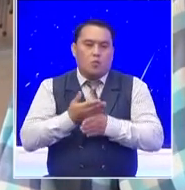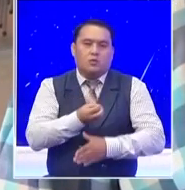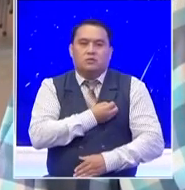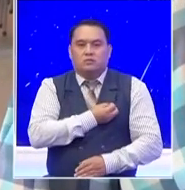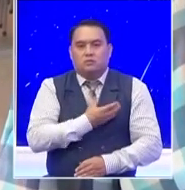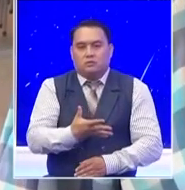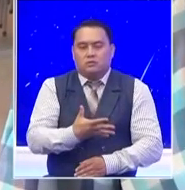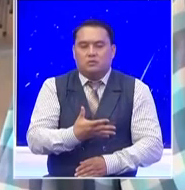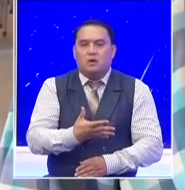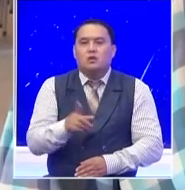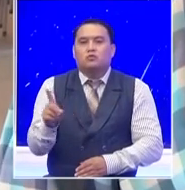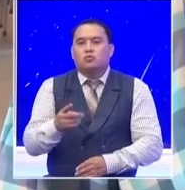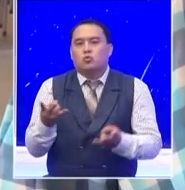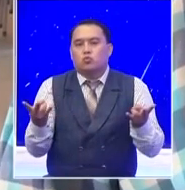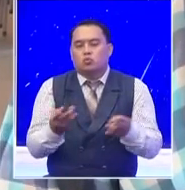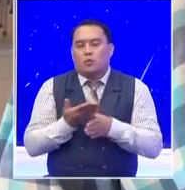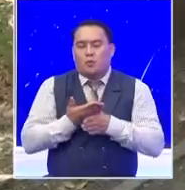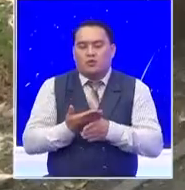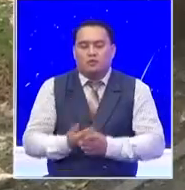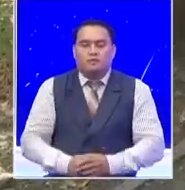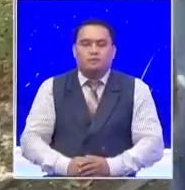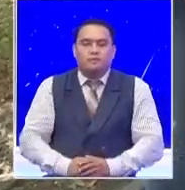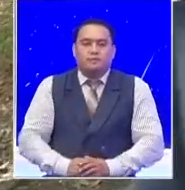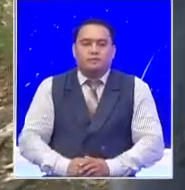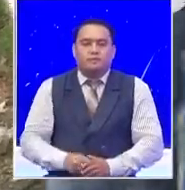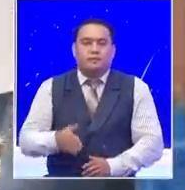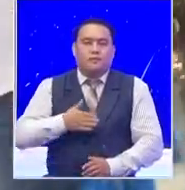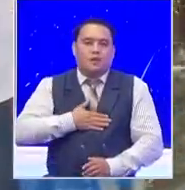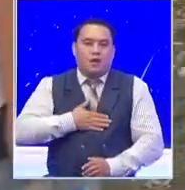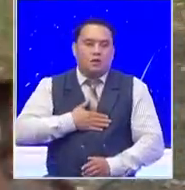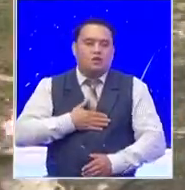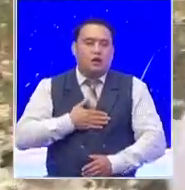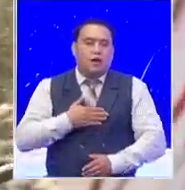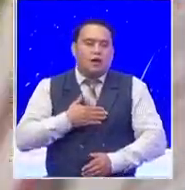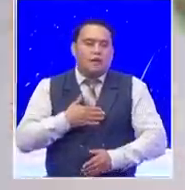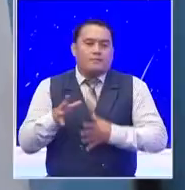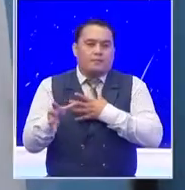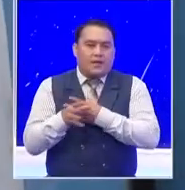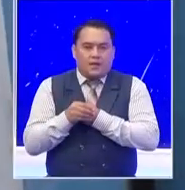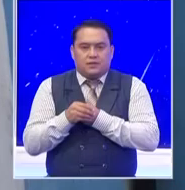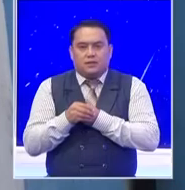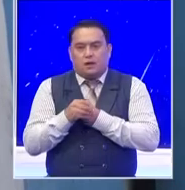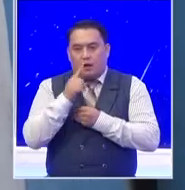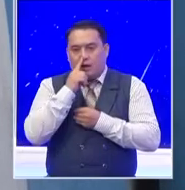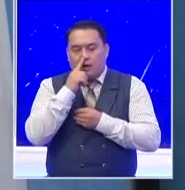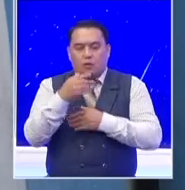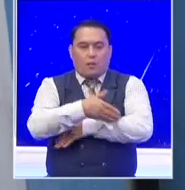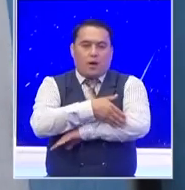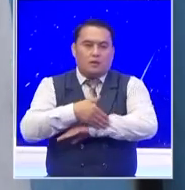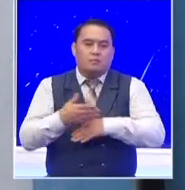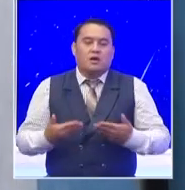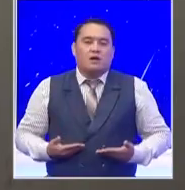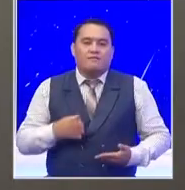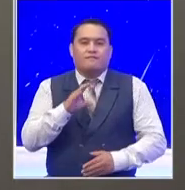тем, кому нужна эта помощь. Наша съемочная группа отправилась вместе с автоволонтерами по одному из адресов. Там